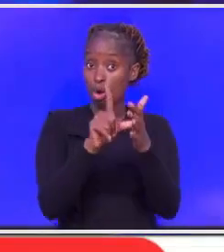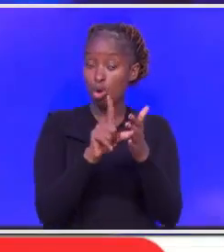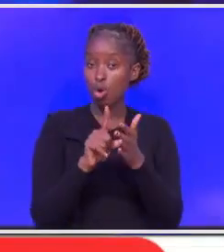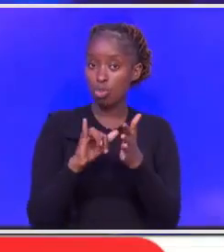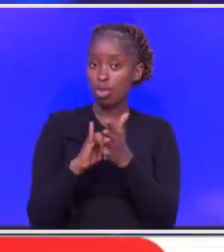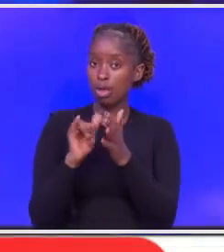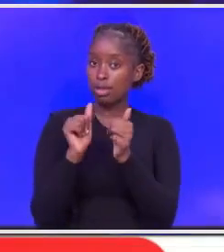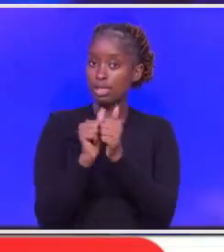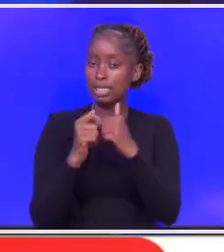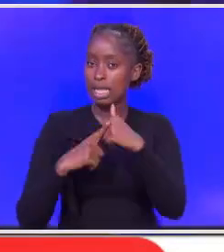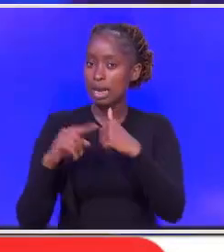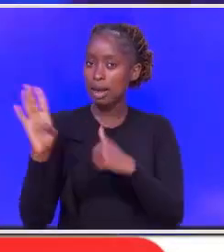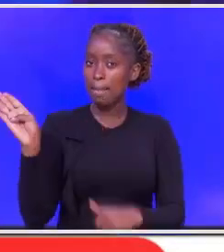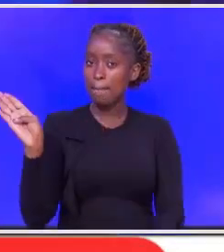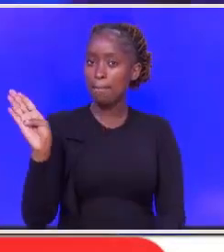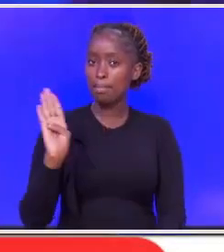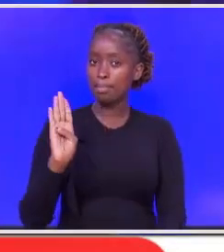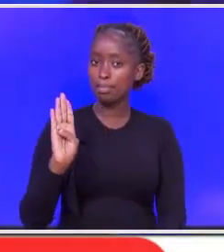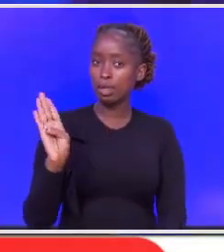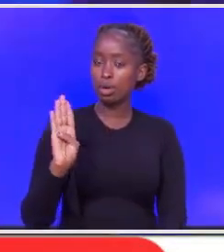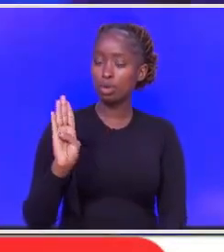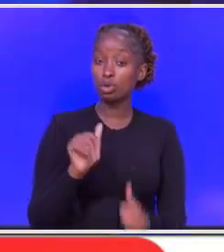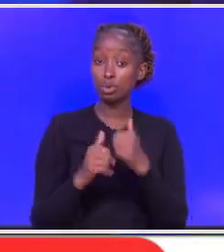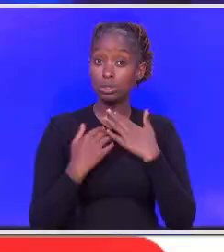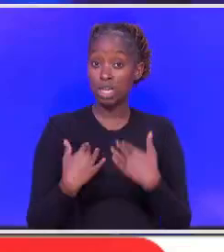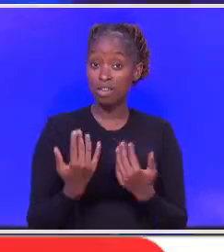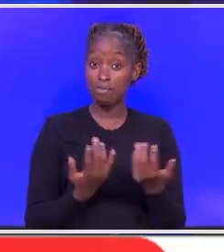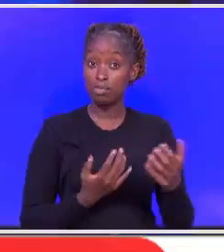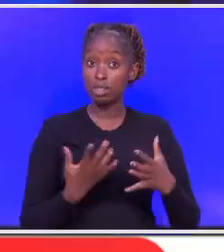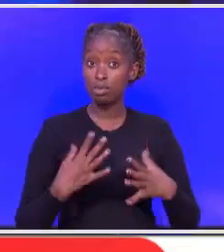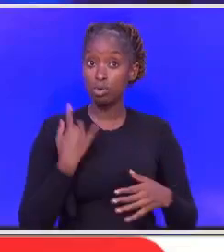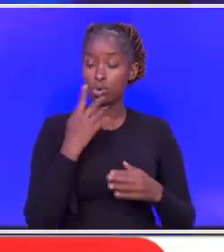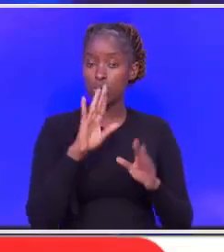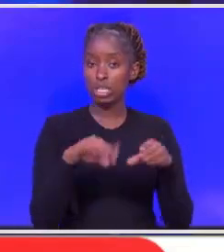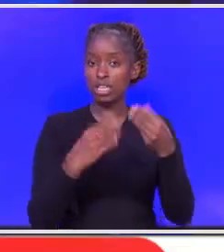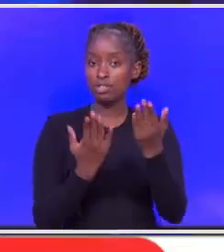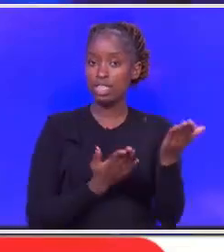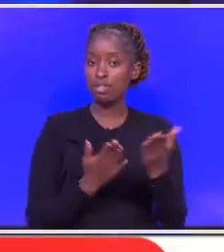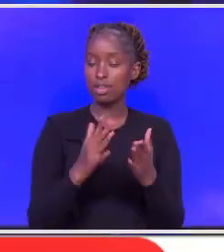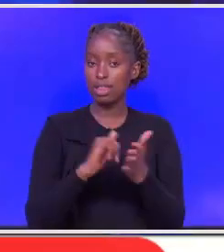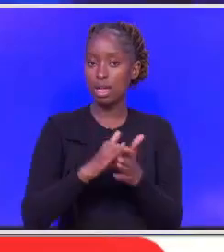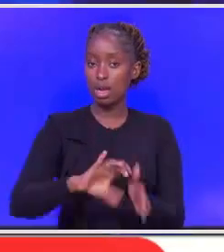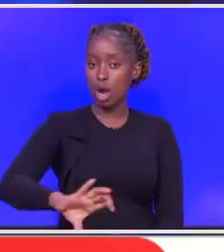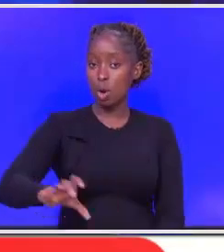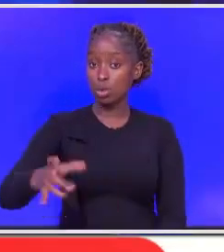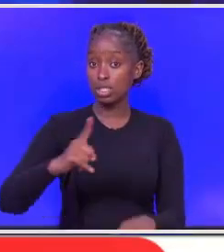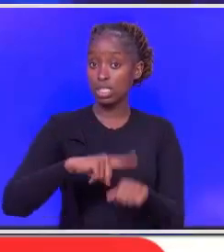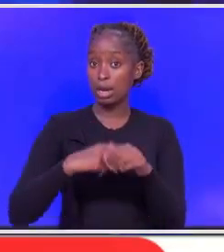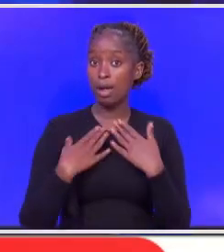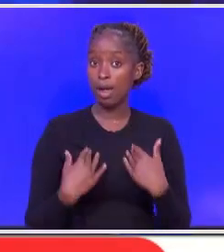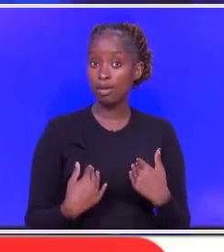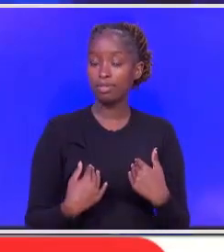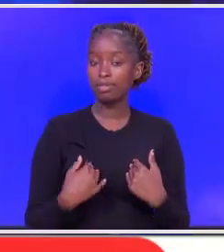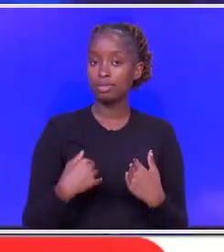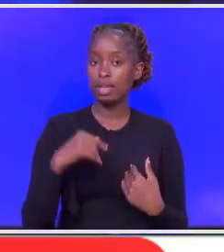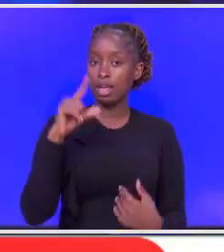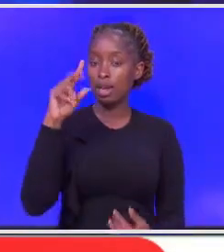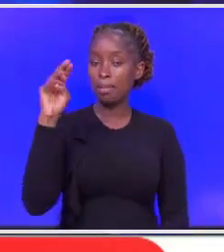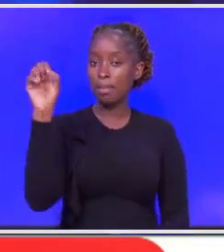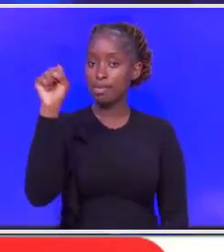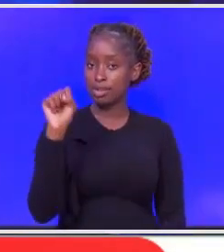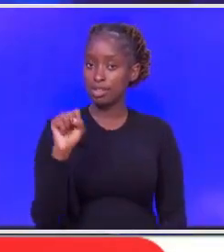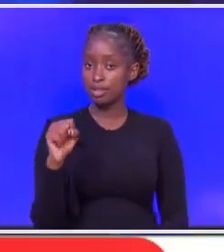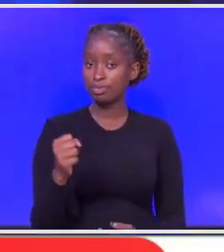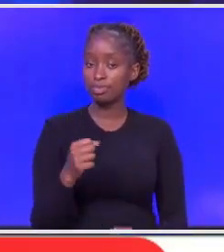bilioni 16 kwa wafanyi biashara waliotoa huduma kwa kaunti hiyo wakati usimamizi wa NMS akiojiwa